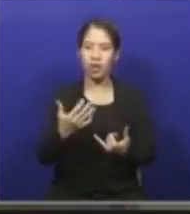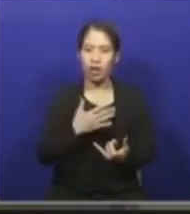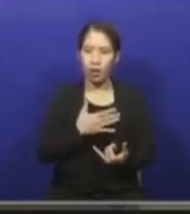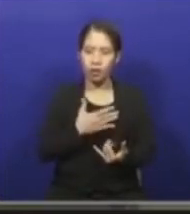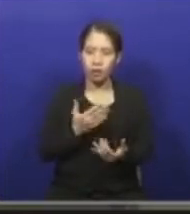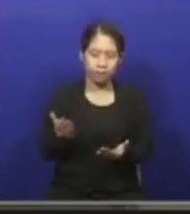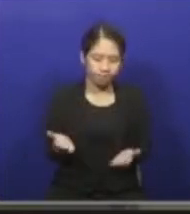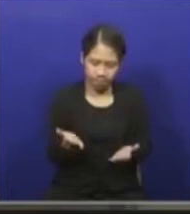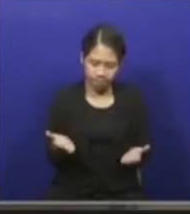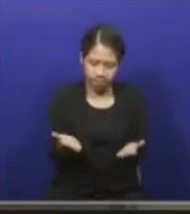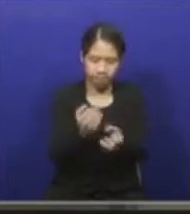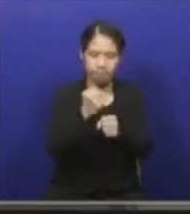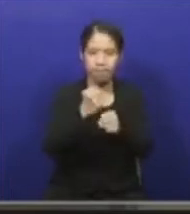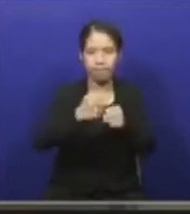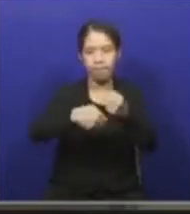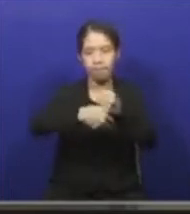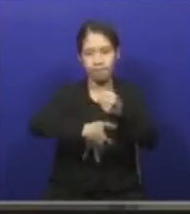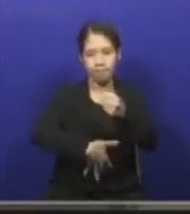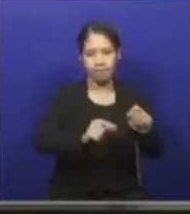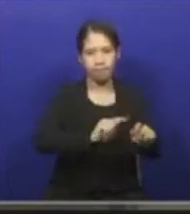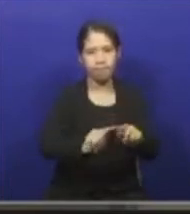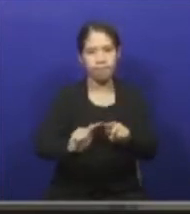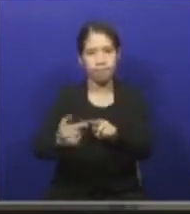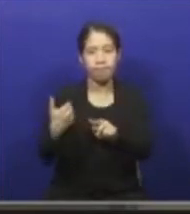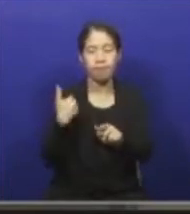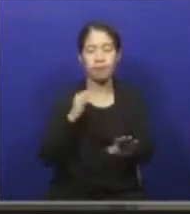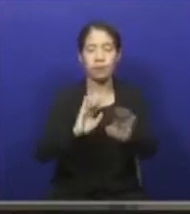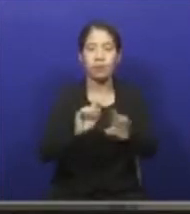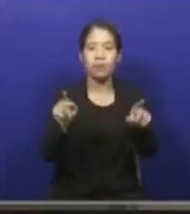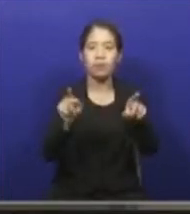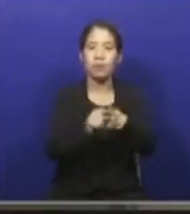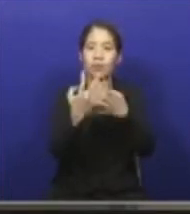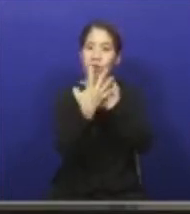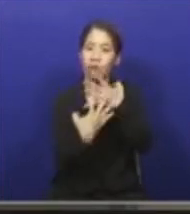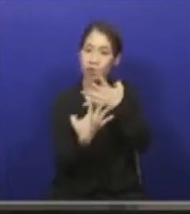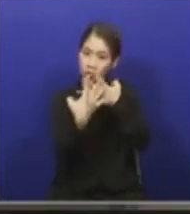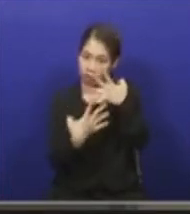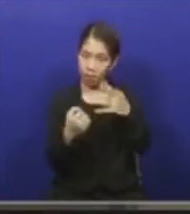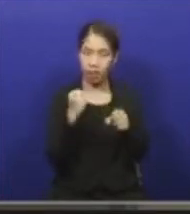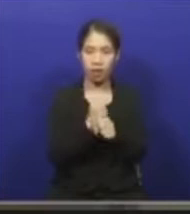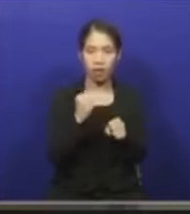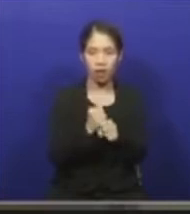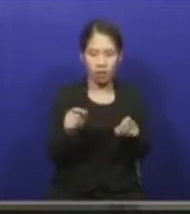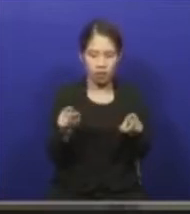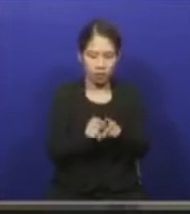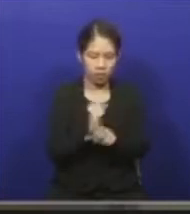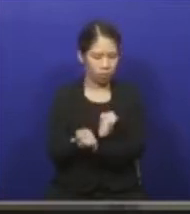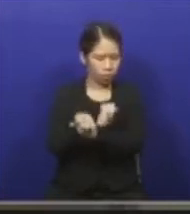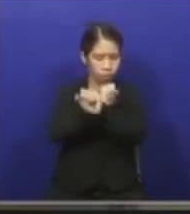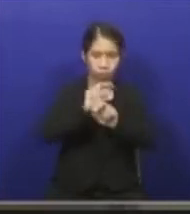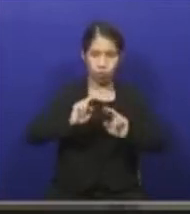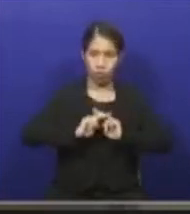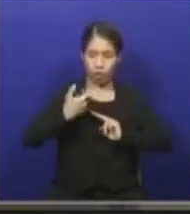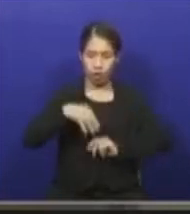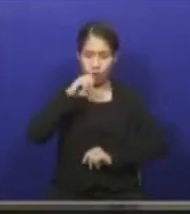มสร้างโครงสร้างสร้างกระบวนการที่เปรียบเสมือนว่าเป็นตะข่ายขึ้นมาพันแข้งพันขาตัวเองแล้วเฝ้าตะบอกตัวเ